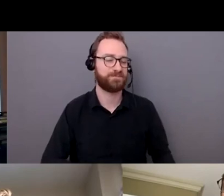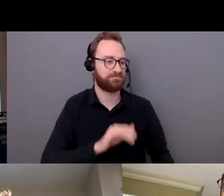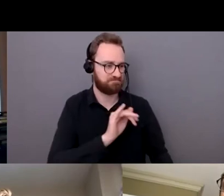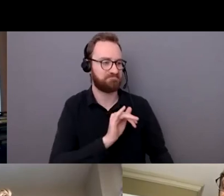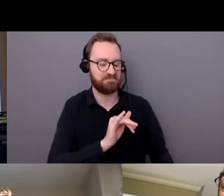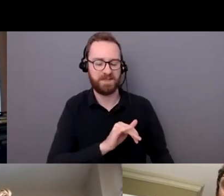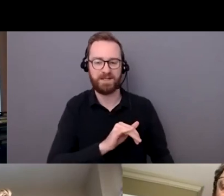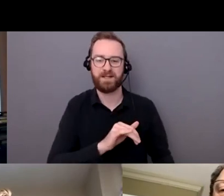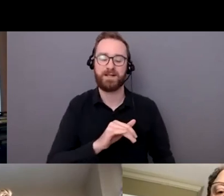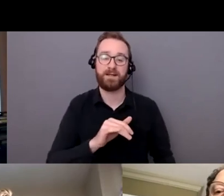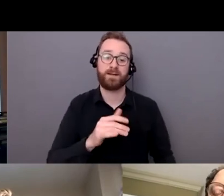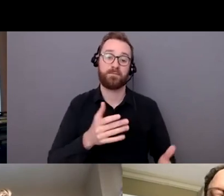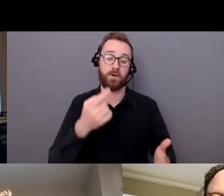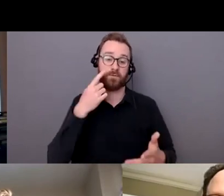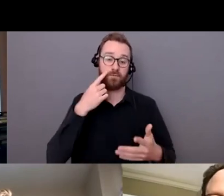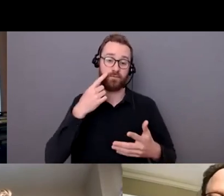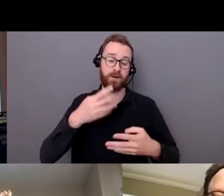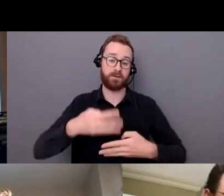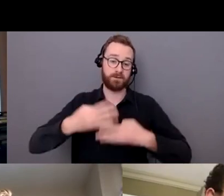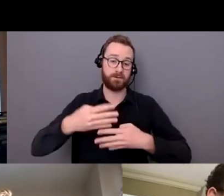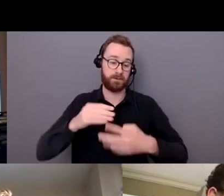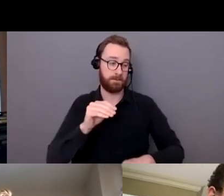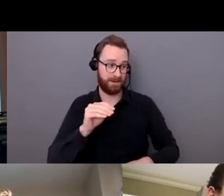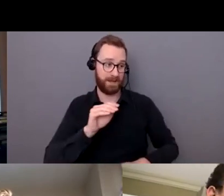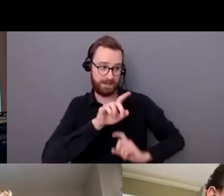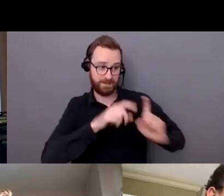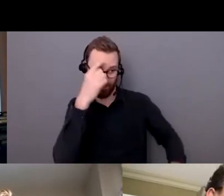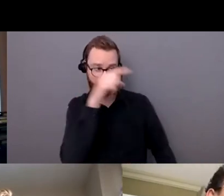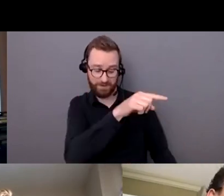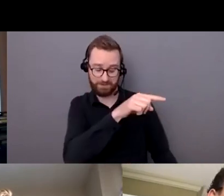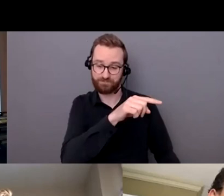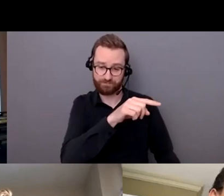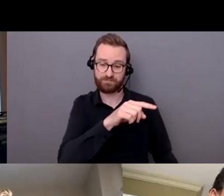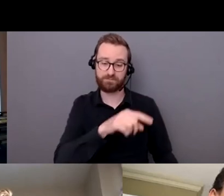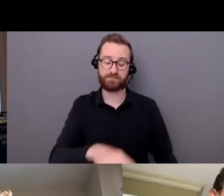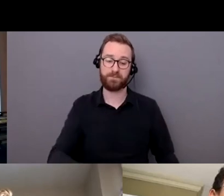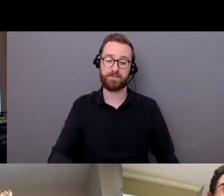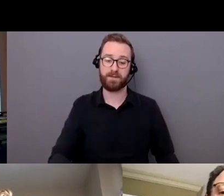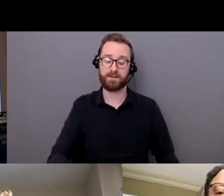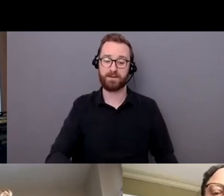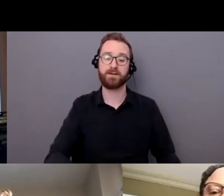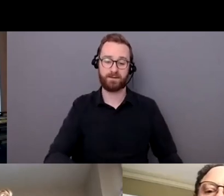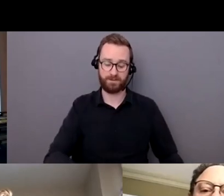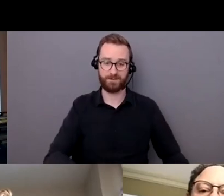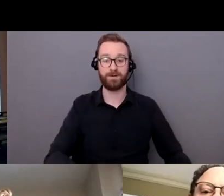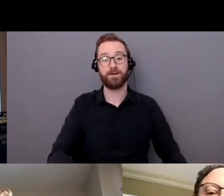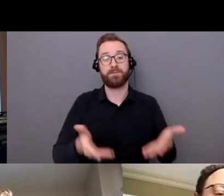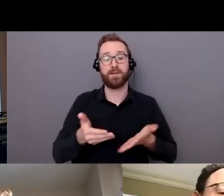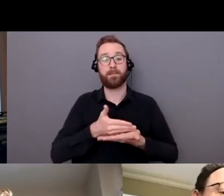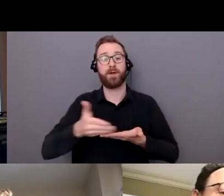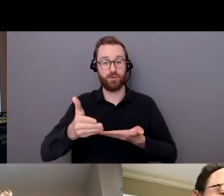questions qui te sont directement adressées, Martin. Alors, je vais essayer de les voir là. Donc, on rentre dans la période de